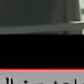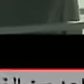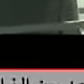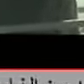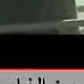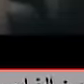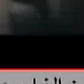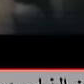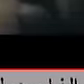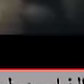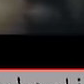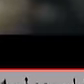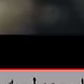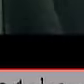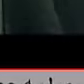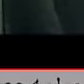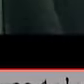زيك.